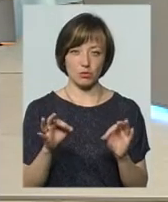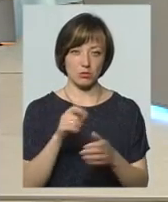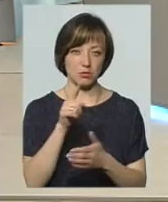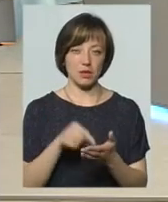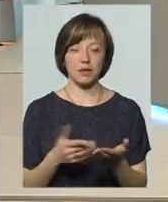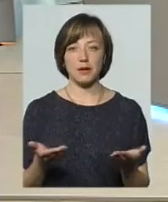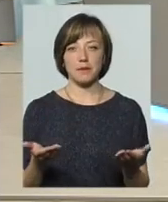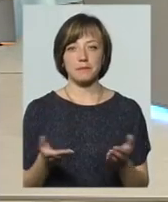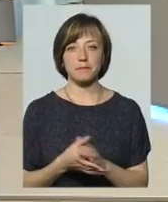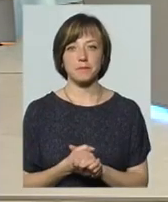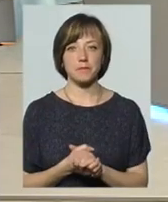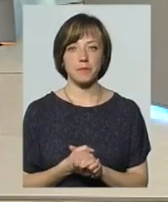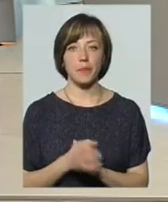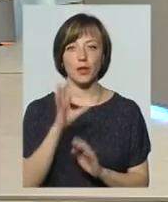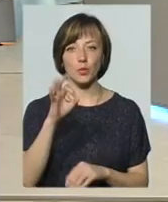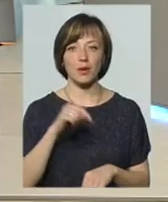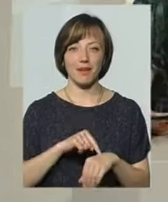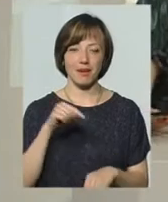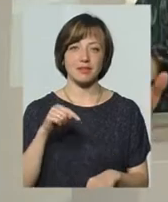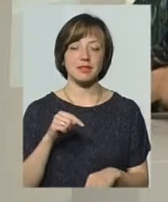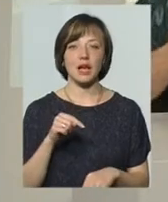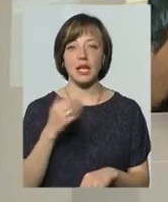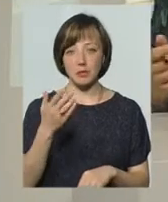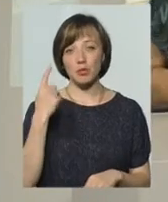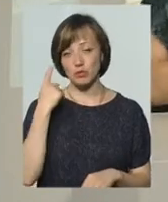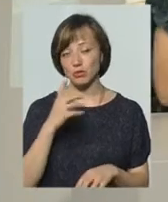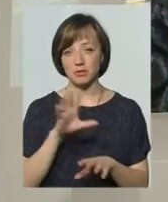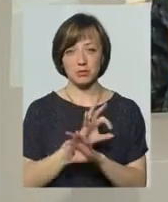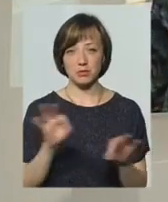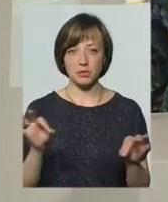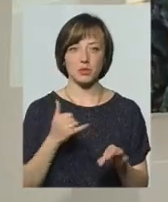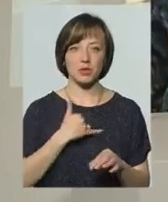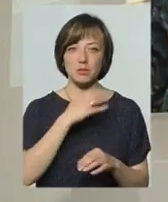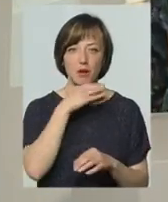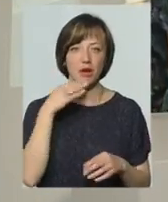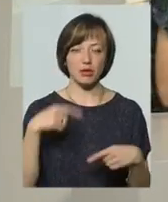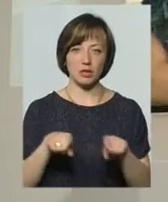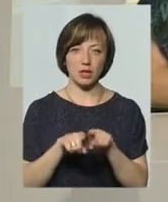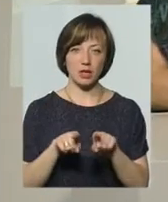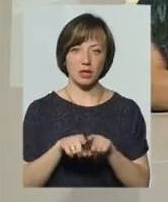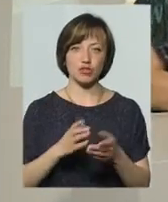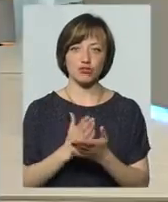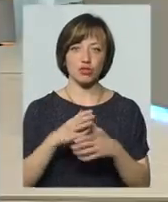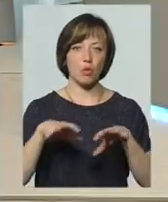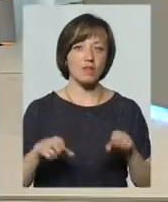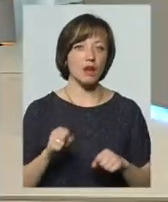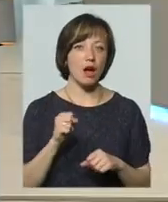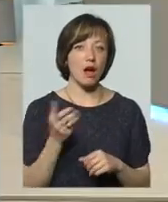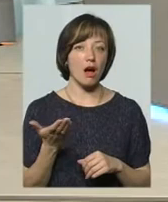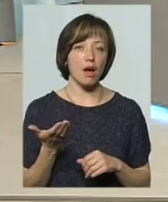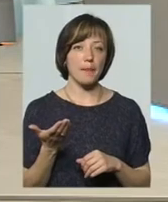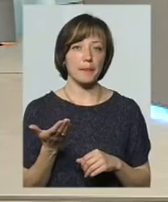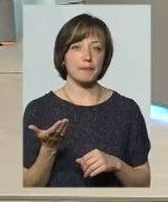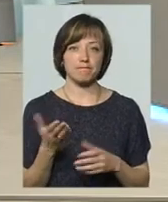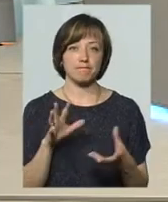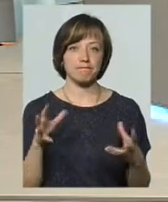ну, скажімо так, 0% реакції. Так? Тобто тебе почули, все класно, у нас є дуже багато таких чиновників. А на